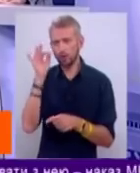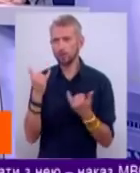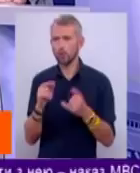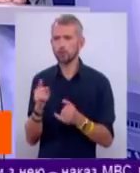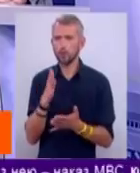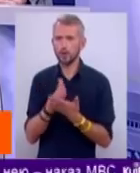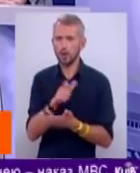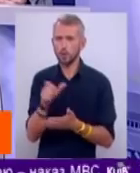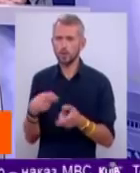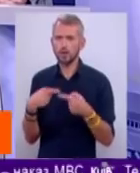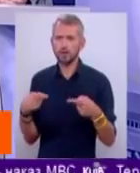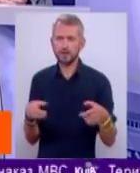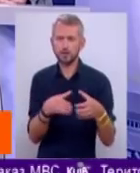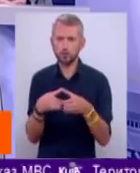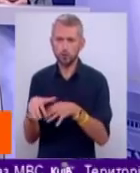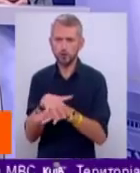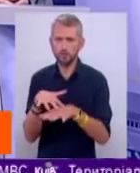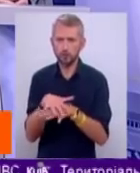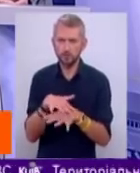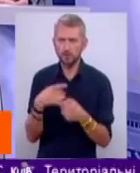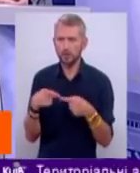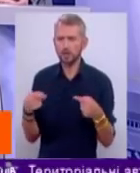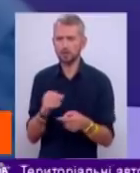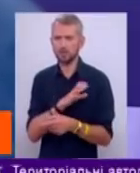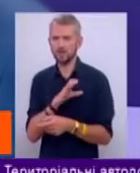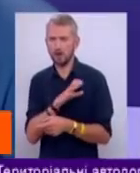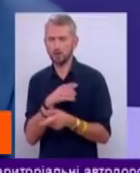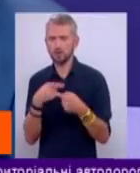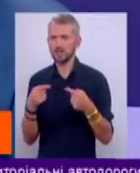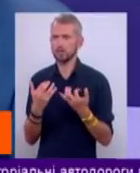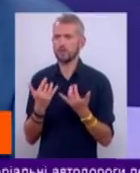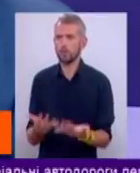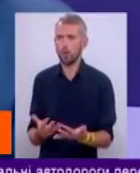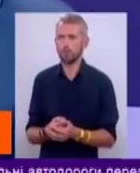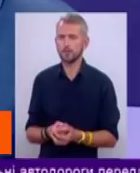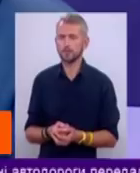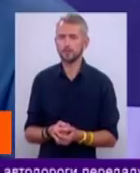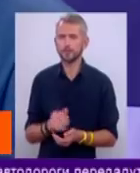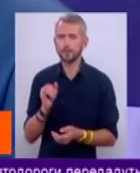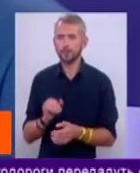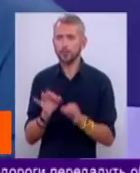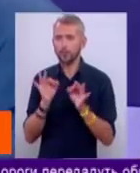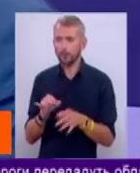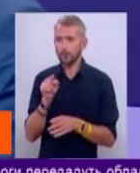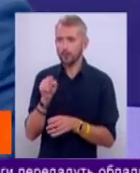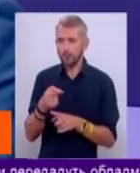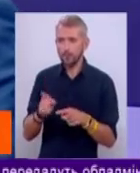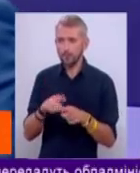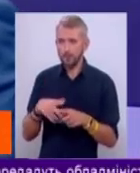є люди з різних прошарків суспільства, з різними статками, з різними вимогами, і, звичайно, вони це